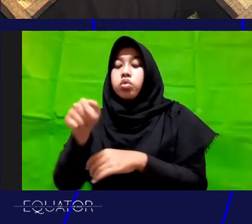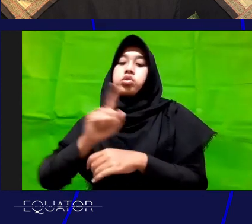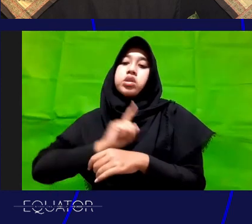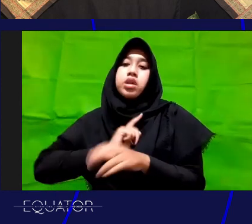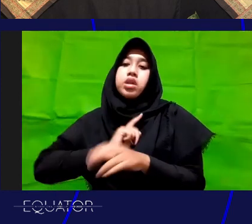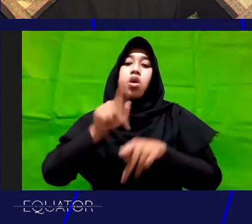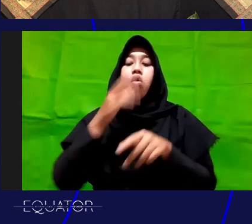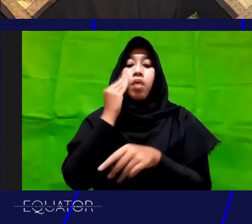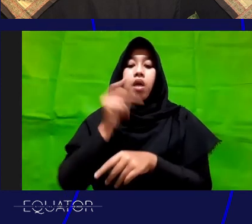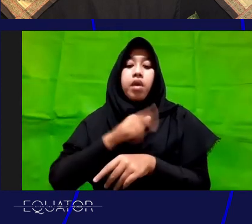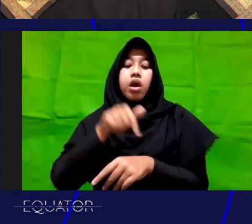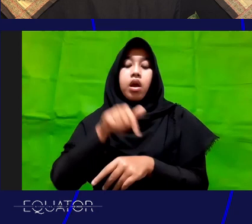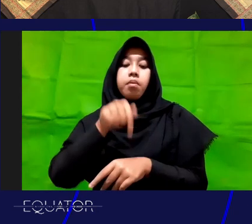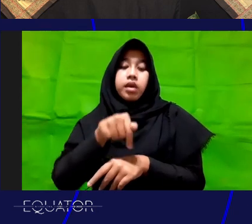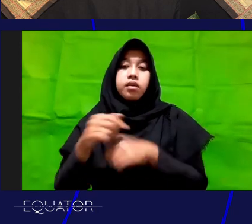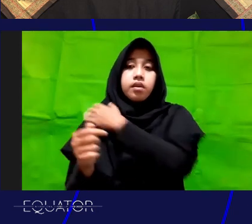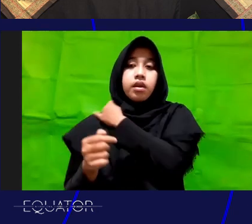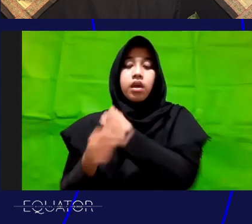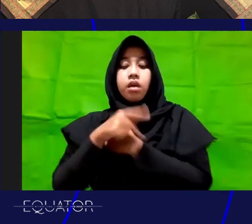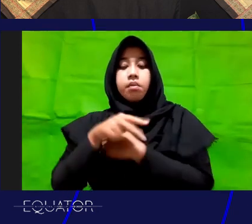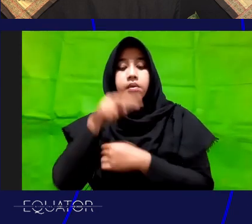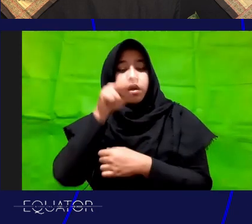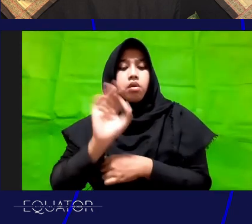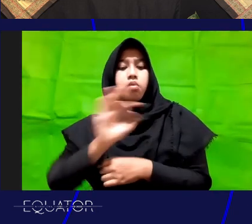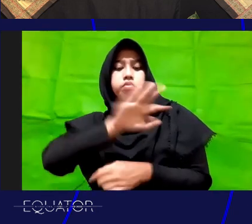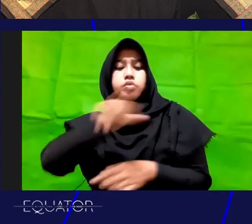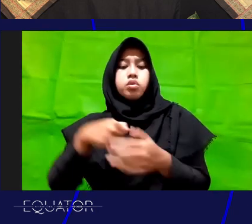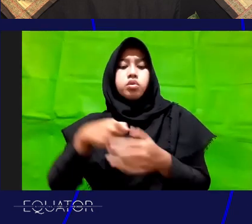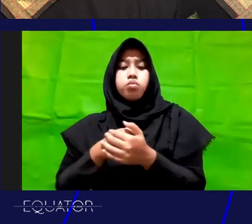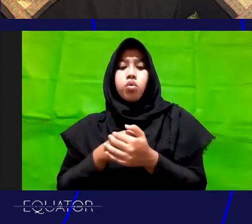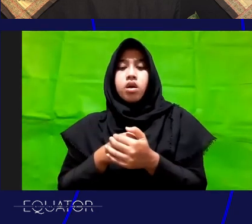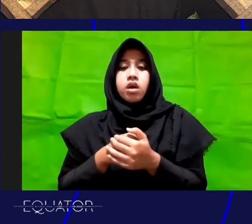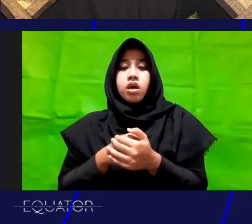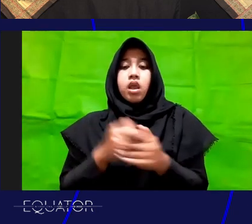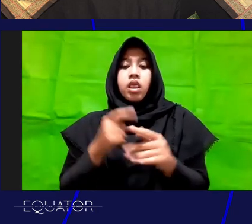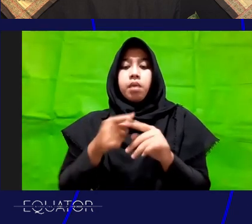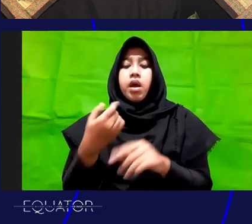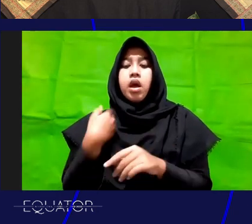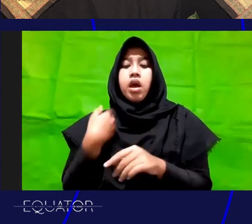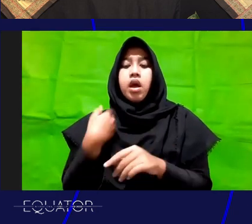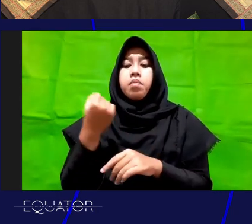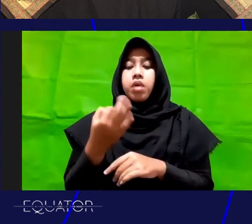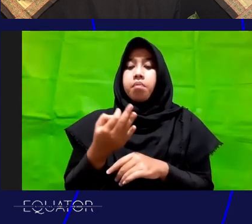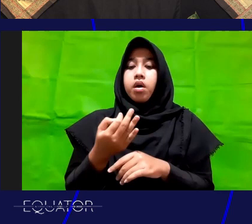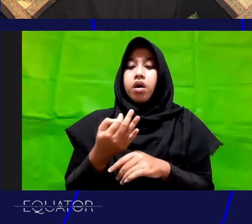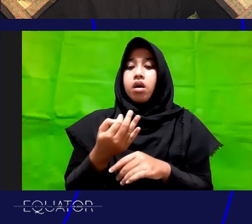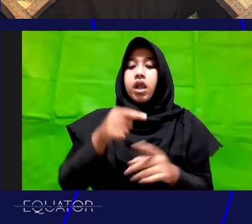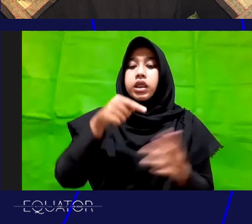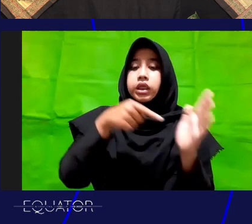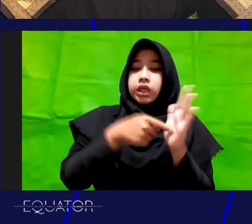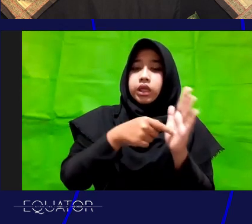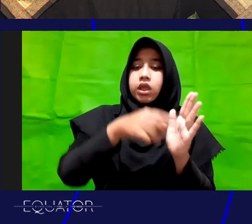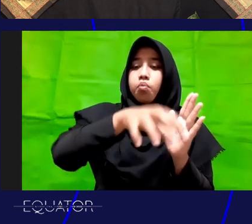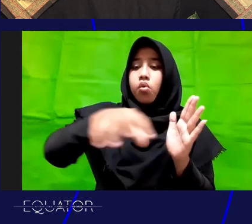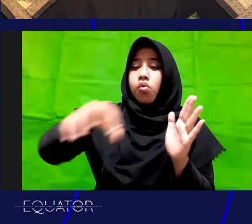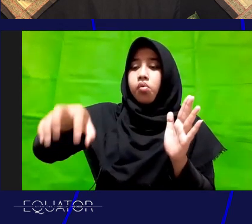kami melihat keliling, belum semua sih, tapi beberapa titik kepulauan, saya rasa